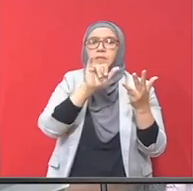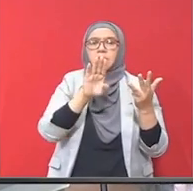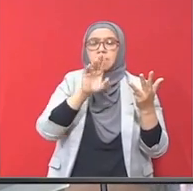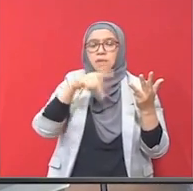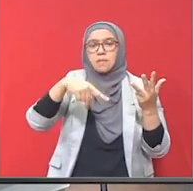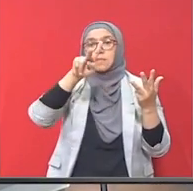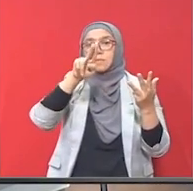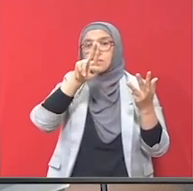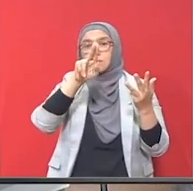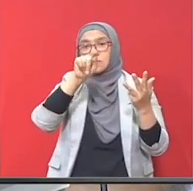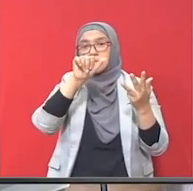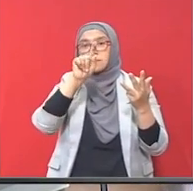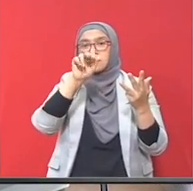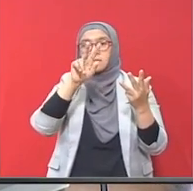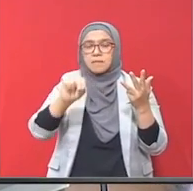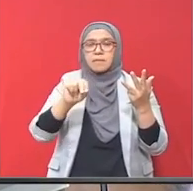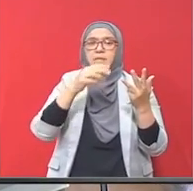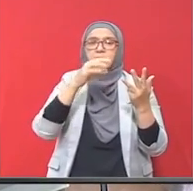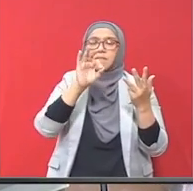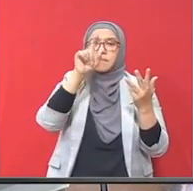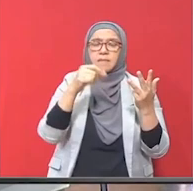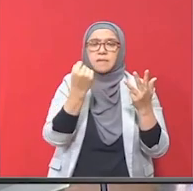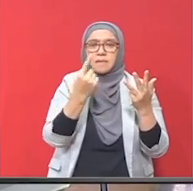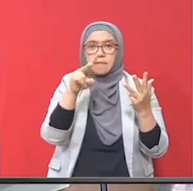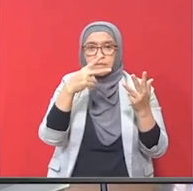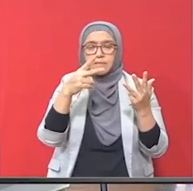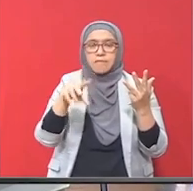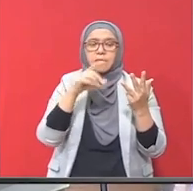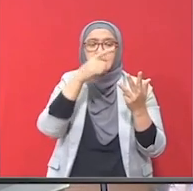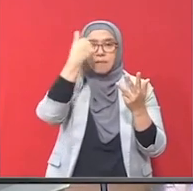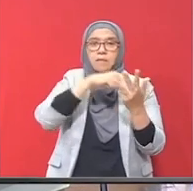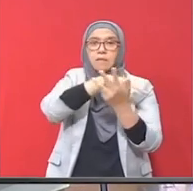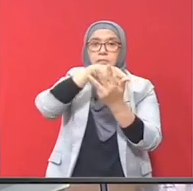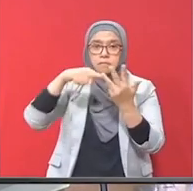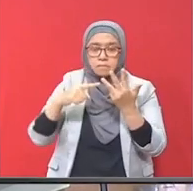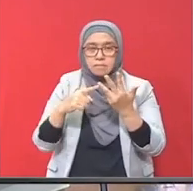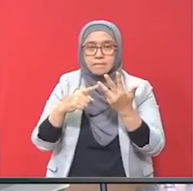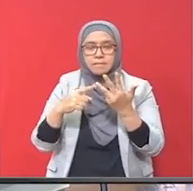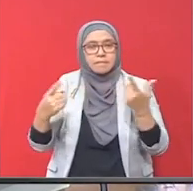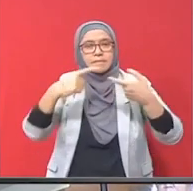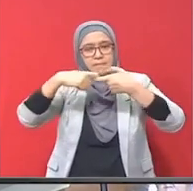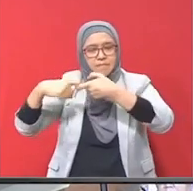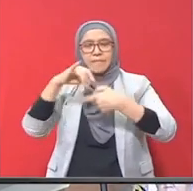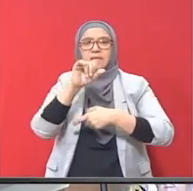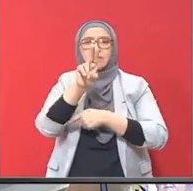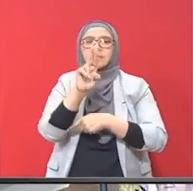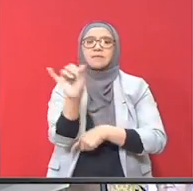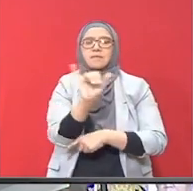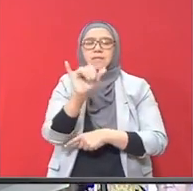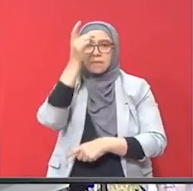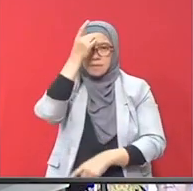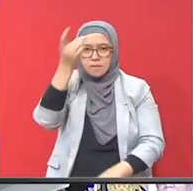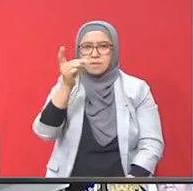bertarif 9 Desember 2020 karena pertanyaan-pertanyaan ini menyentuh isu yang sama dari